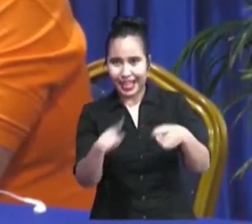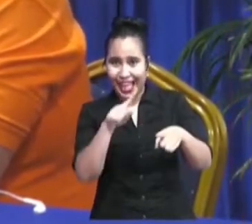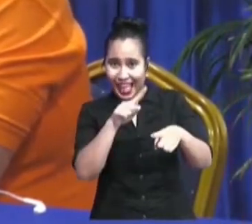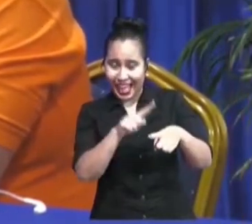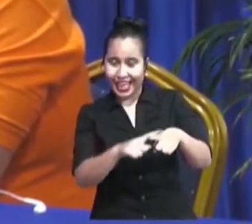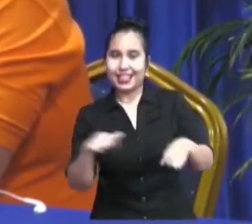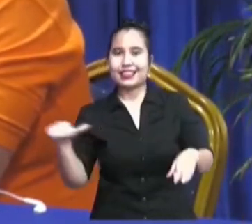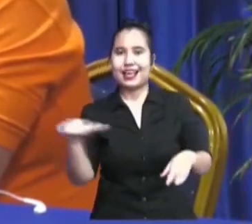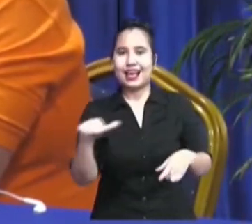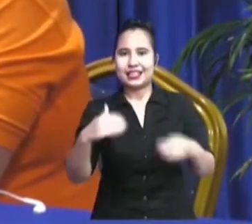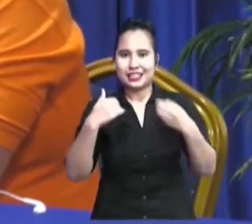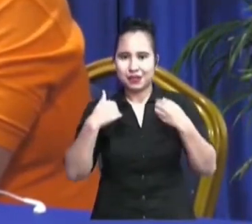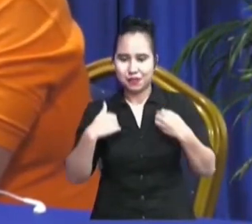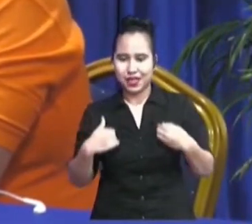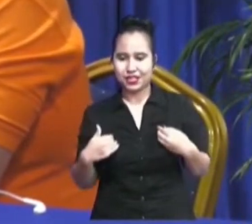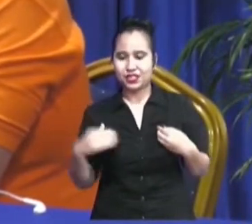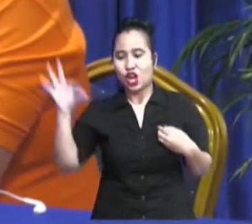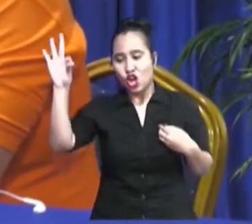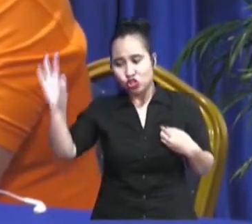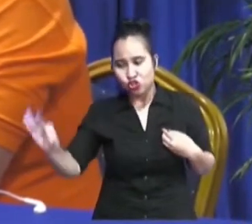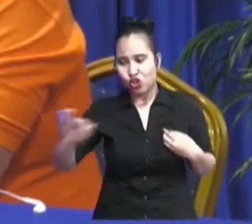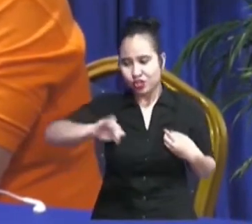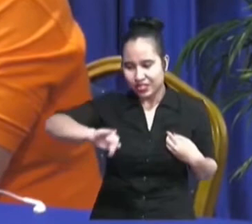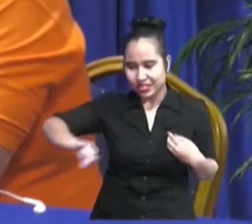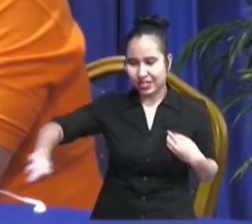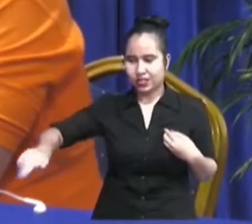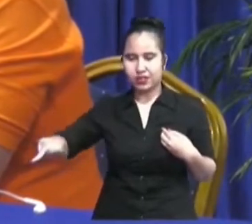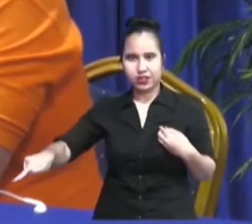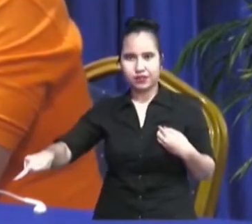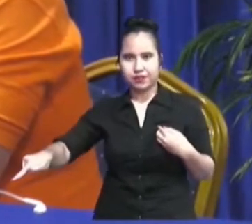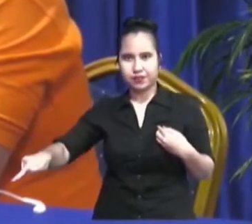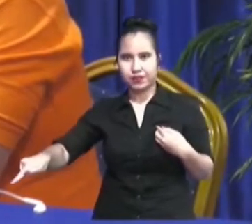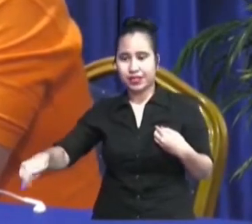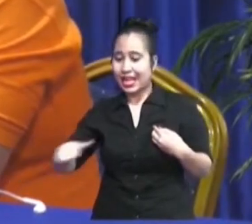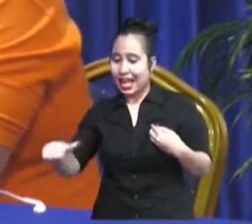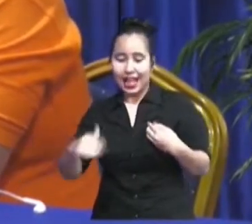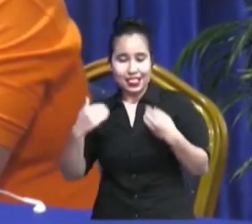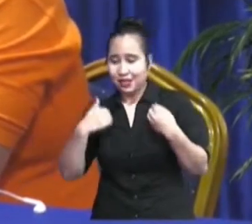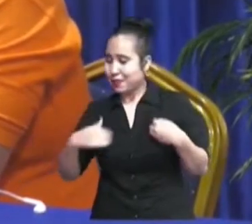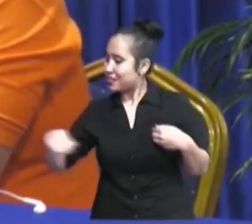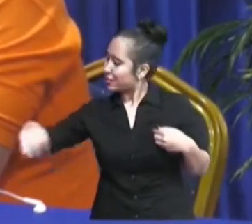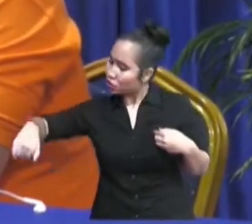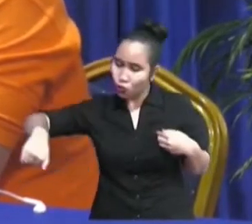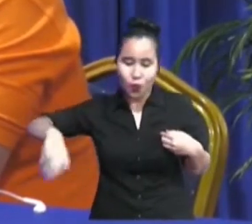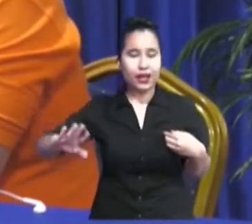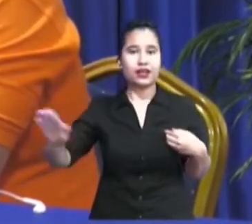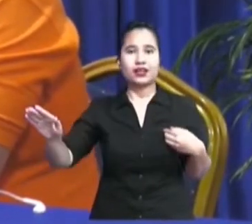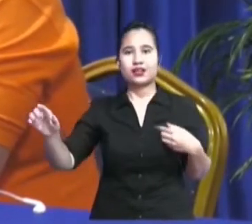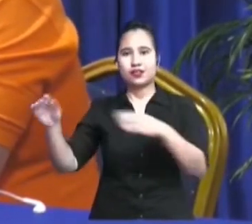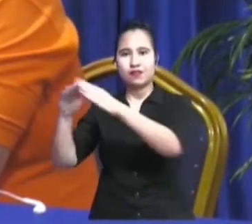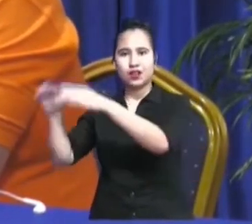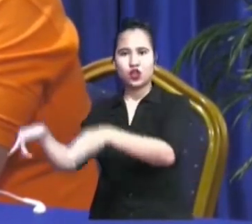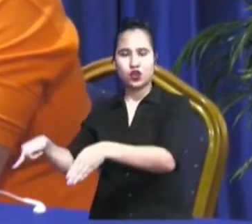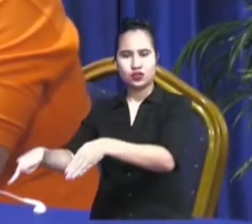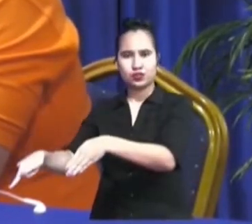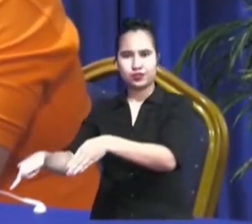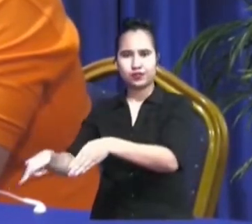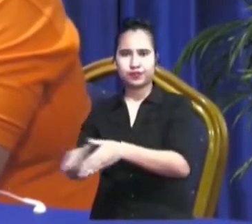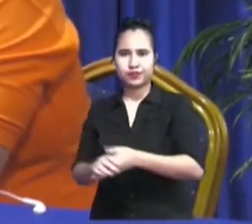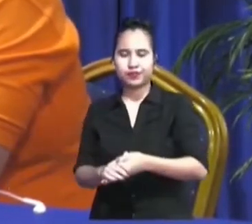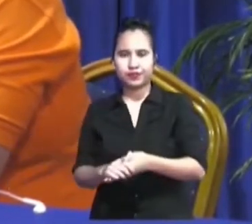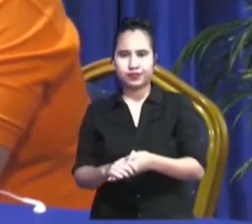in thuisquarantaine gebleven. Dus de mensen zijn dus niet vertrokken van het huis. Later op de avond, zo